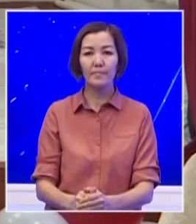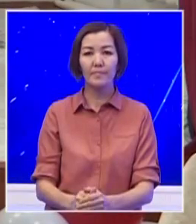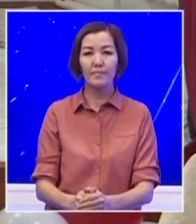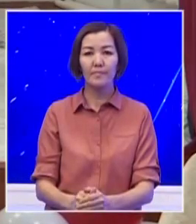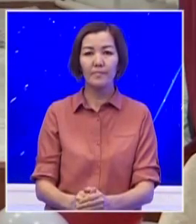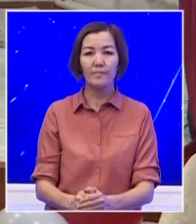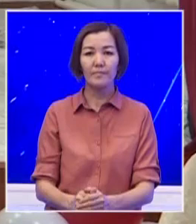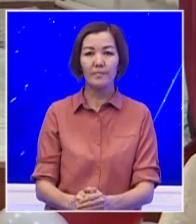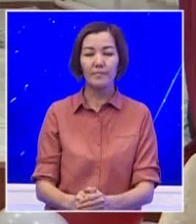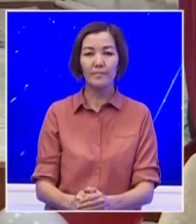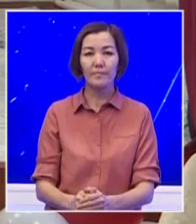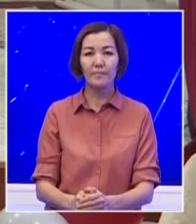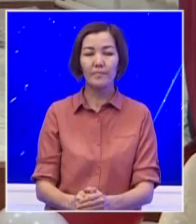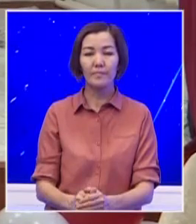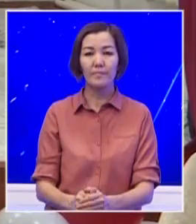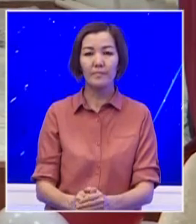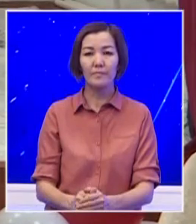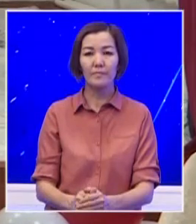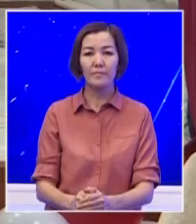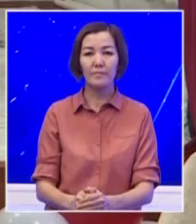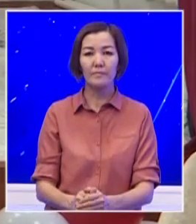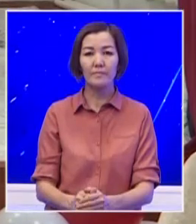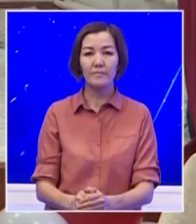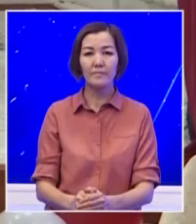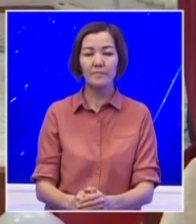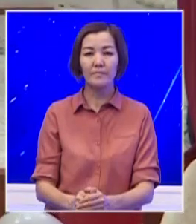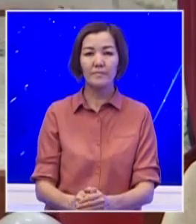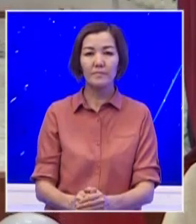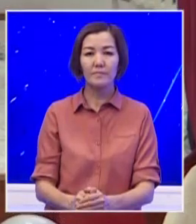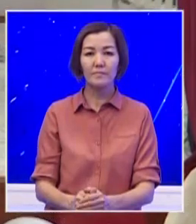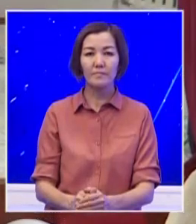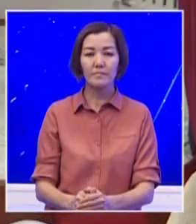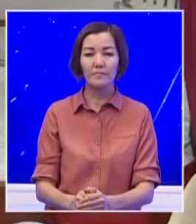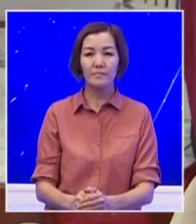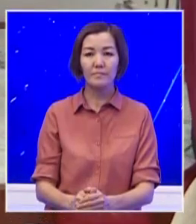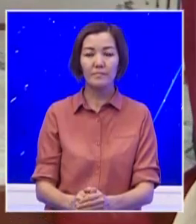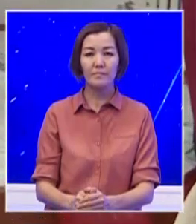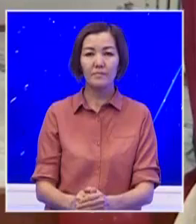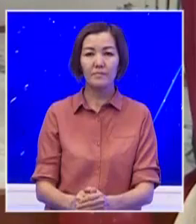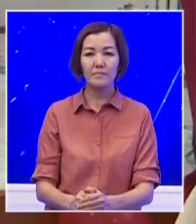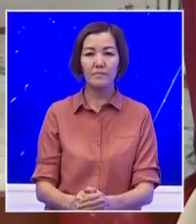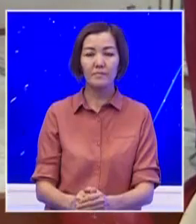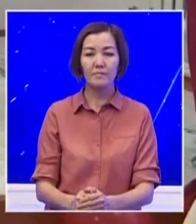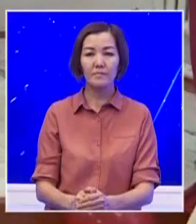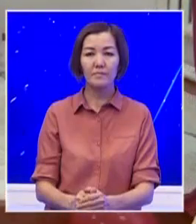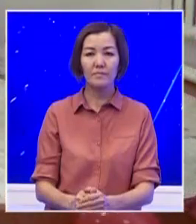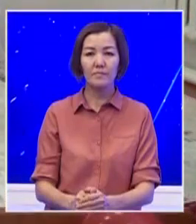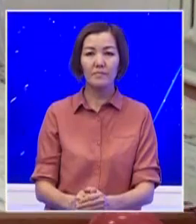Өте қастерлі қасиеттердің бір екені даусыз. Үшеуі де бір ананың